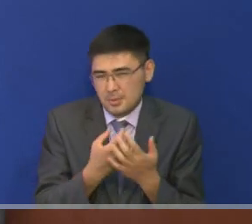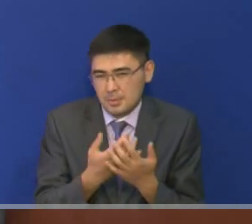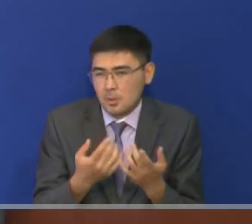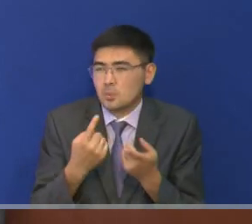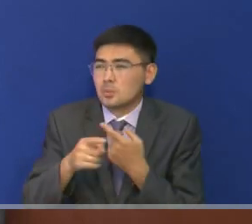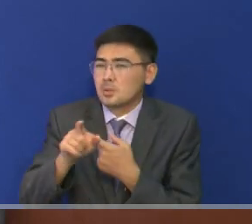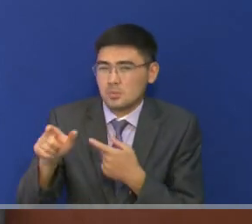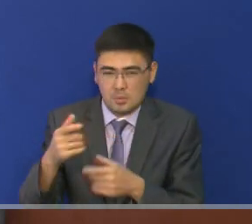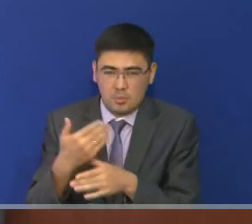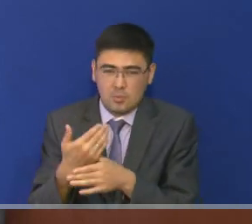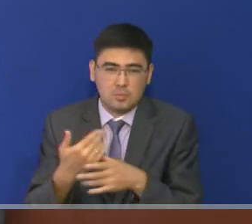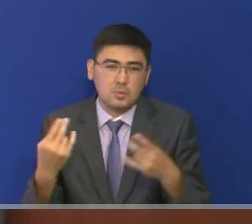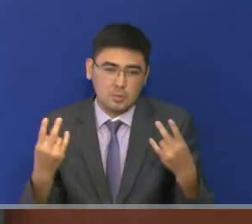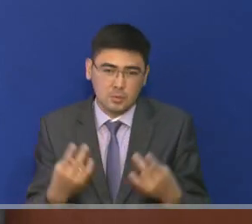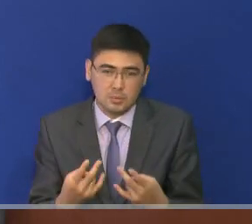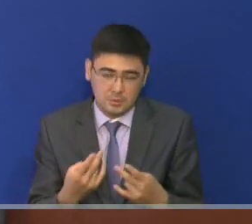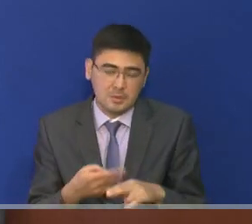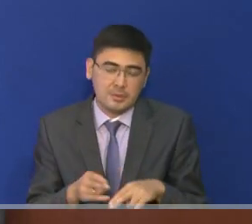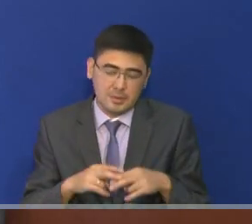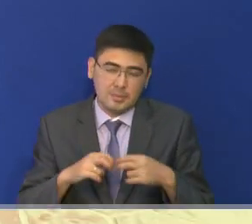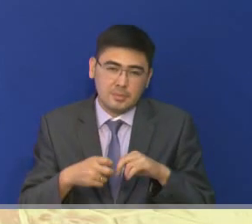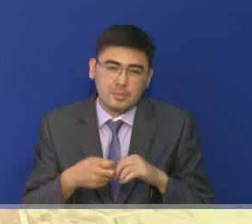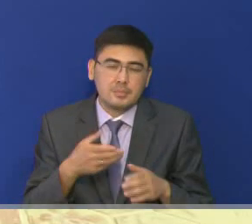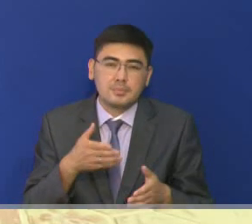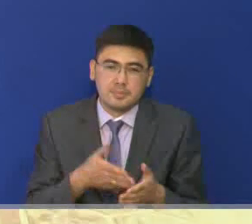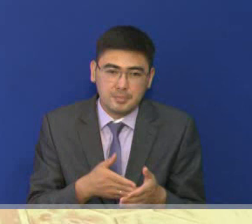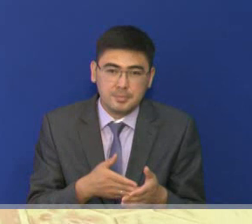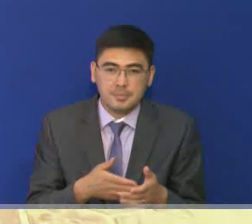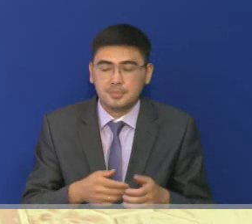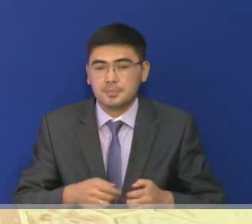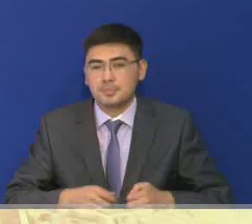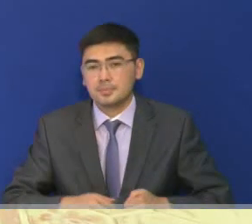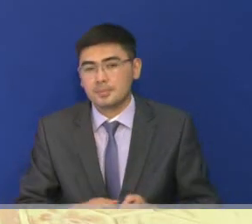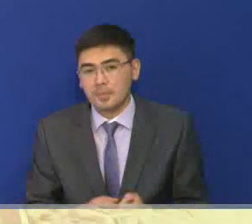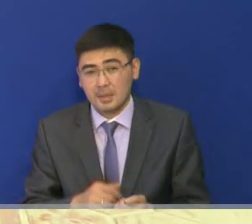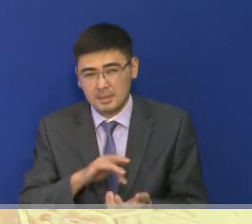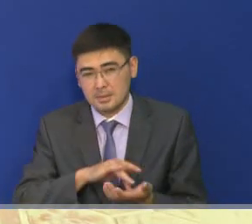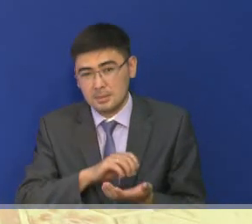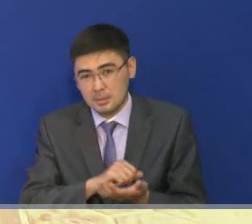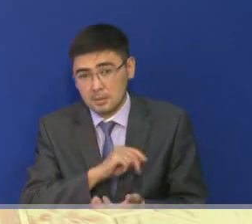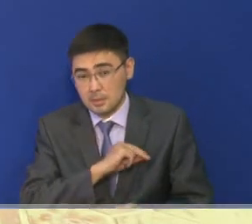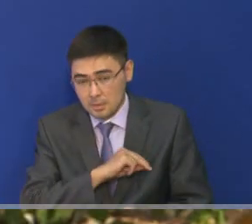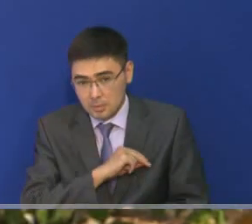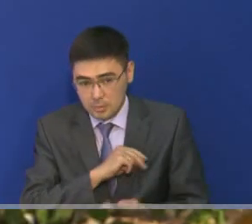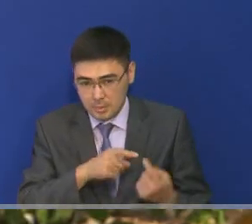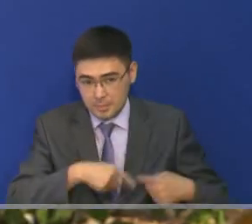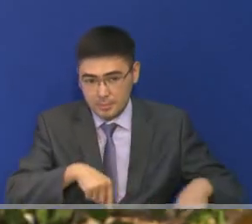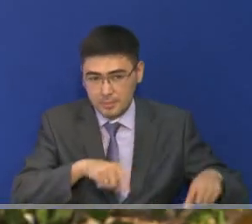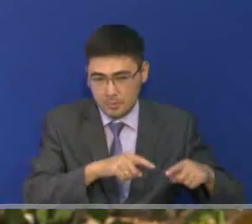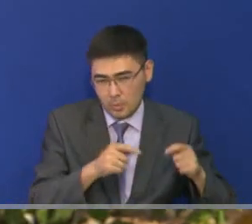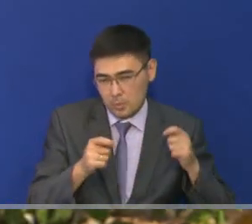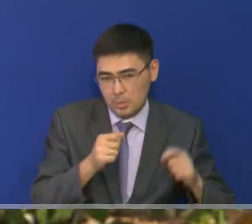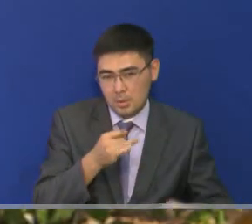маманның көмегіне жүгінемін. Бүкіл қиындық осыған тіреледі. Жұмыспен қамту орталығының кәсіптік оқыту бөлімінің басшысы